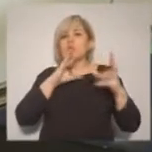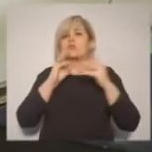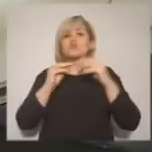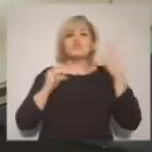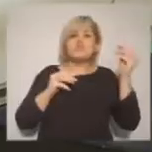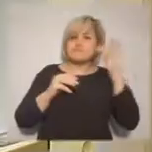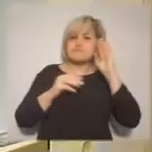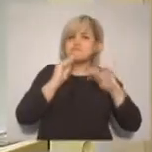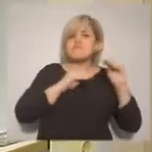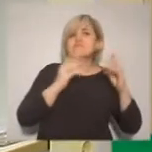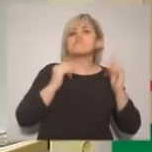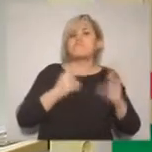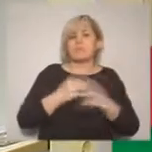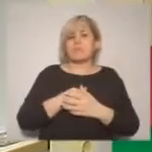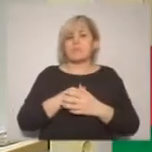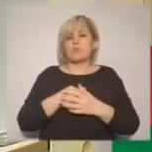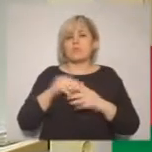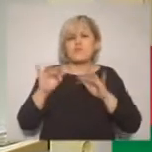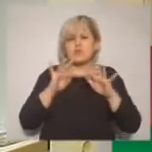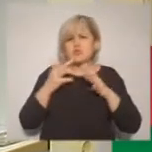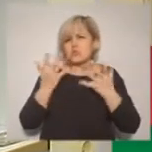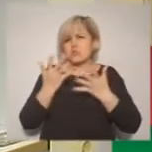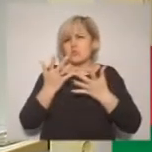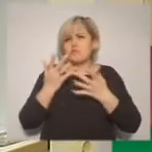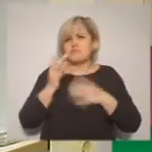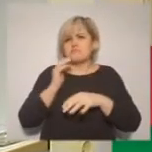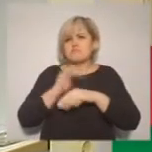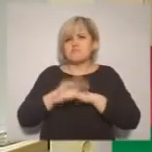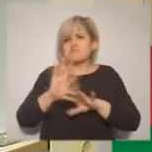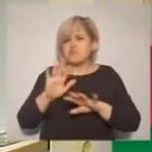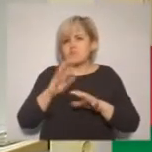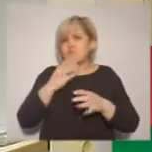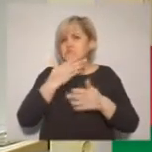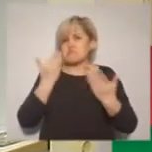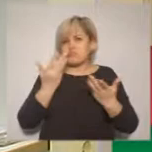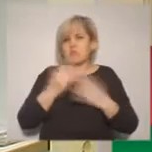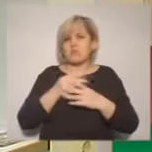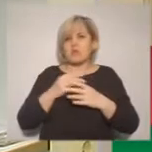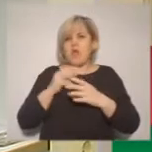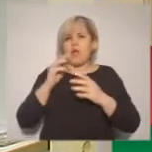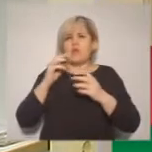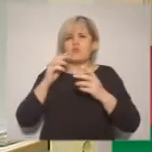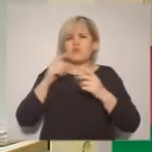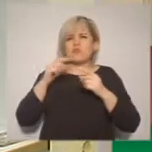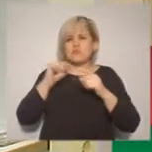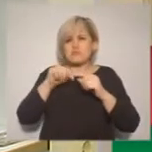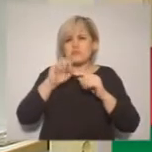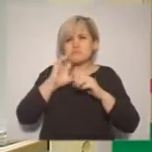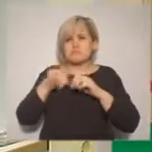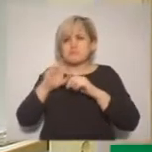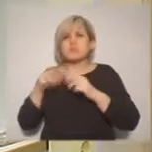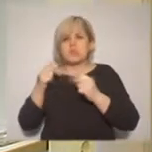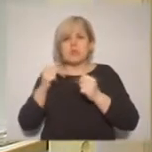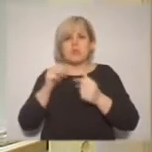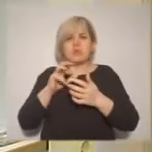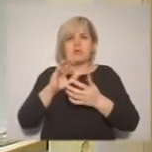экспертизы. Движения никакого не наблюдается. Оболочки полностью разрушены. То есть эта рыба прошла